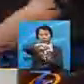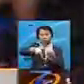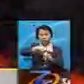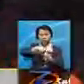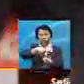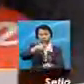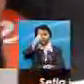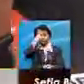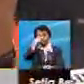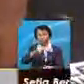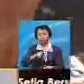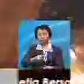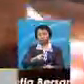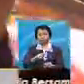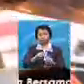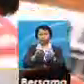bagi kategori